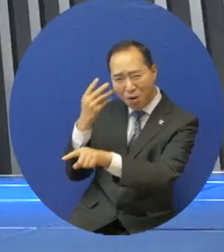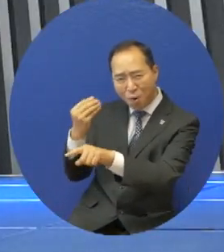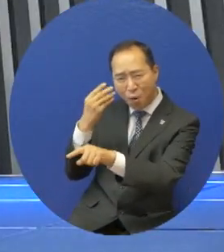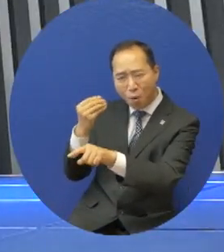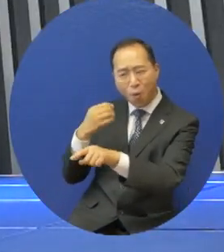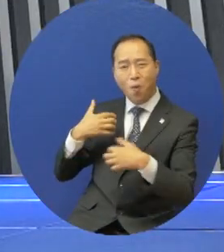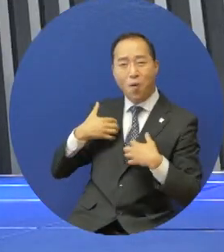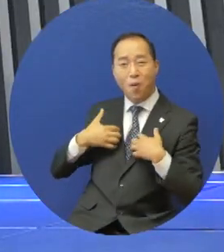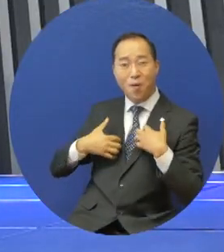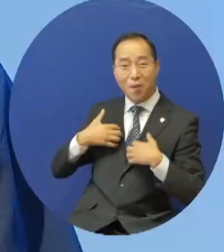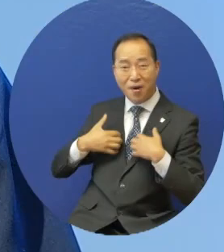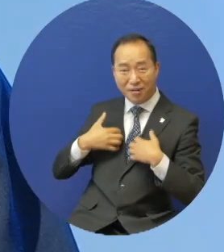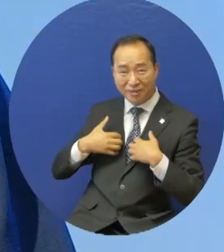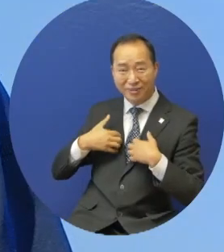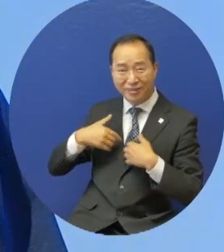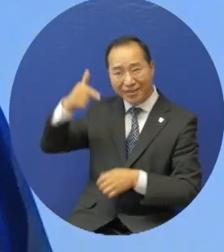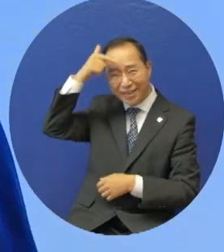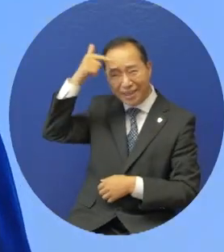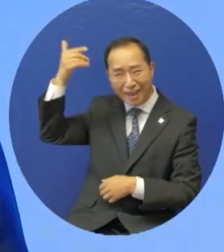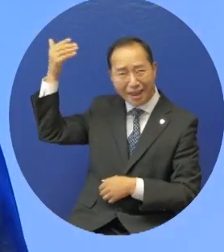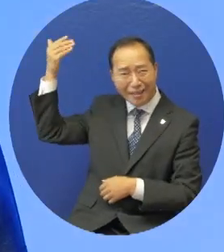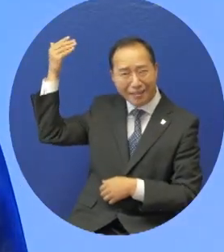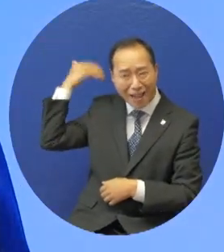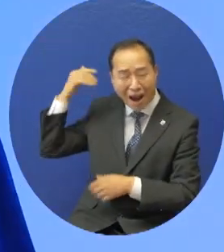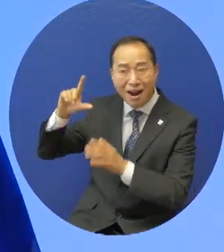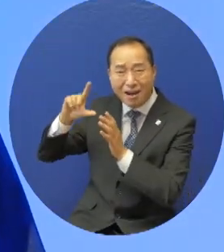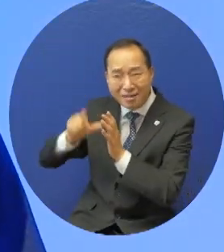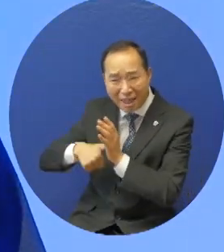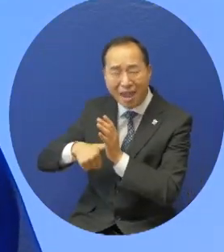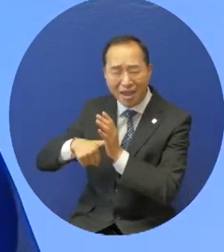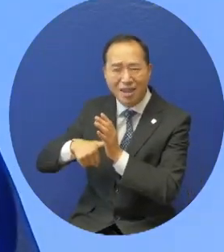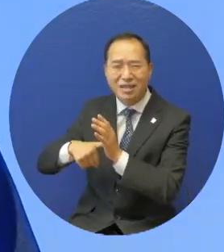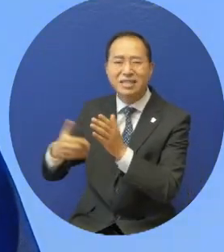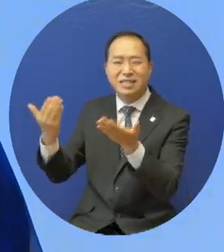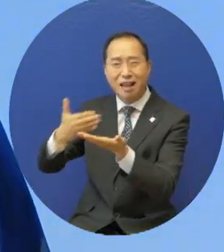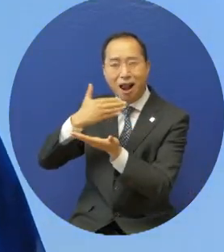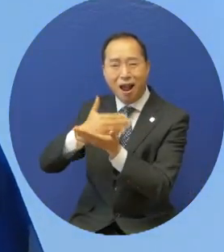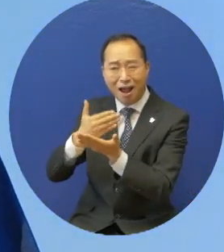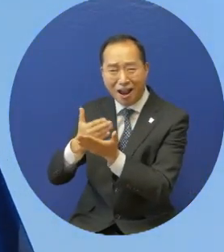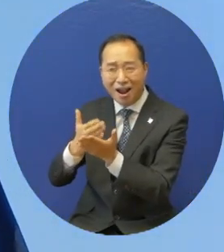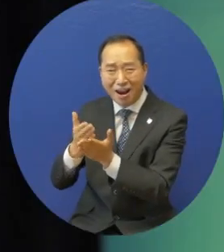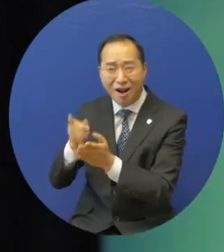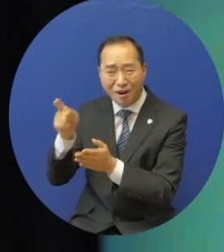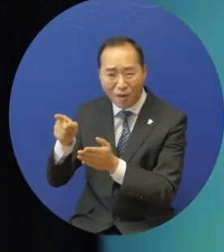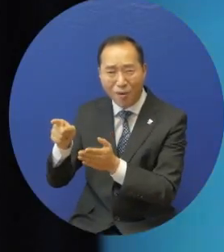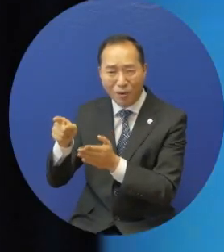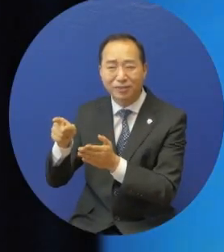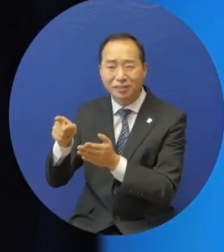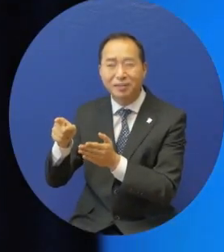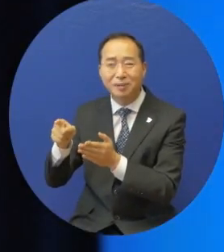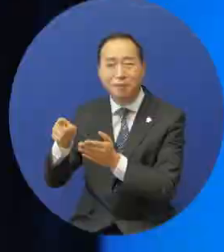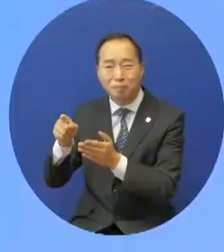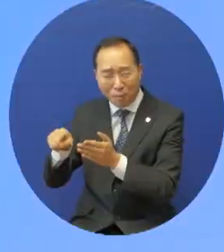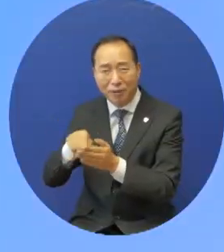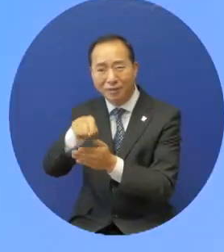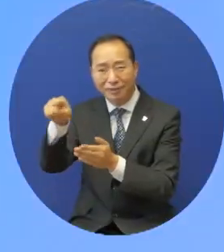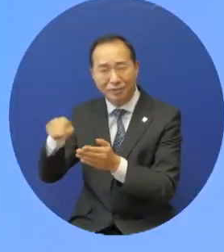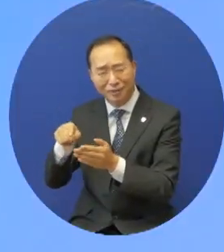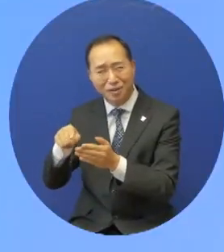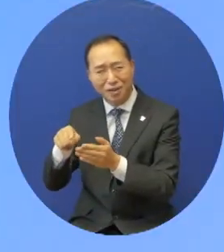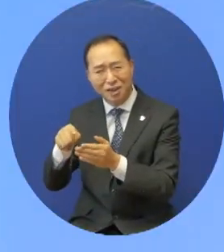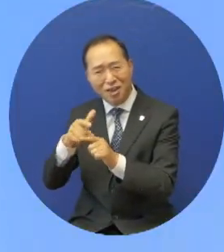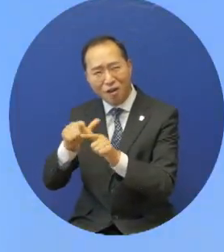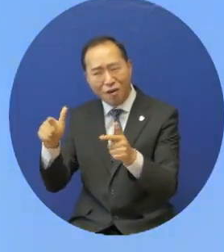모습들이 너무나 재미있어요. 그리고 전통시대의 이러한 분야의 일들이 밝혀져 있지가 않아요. 그래서 그런 것들이